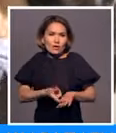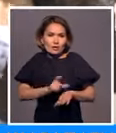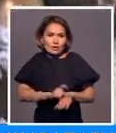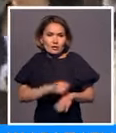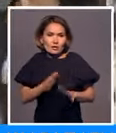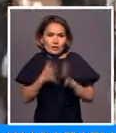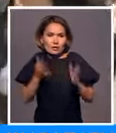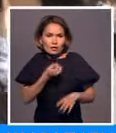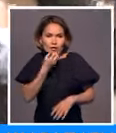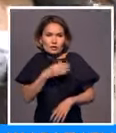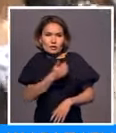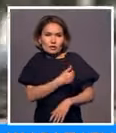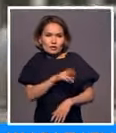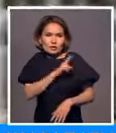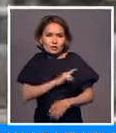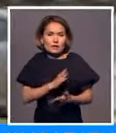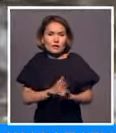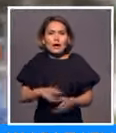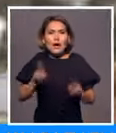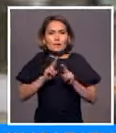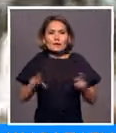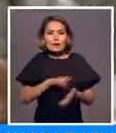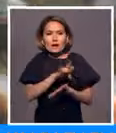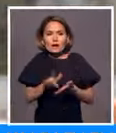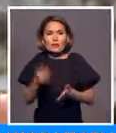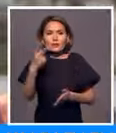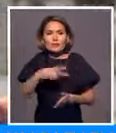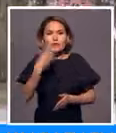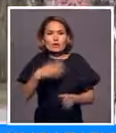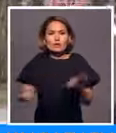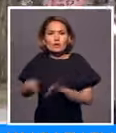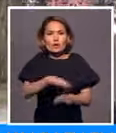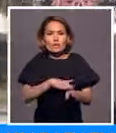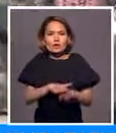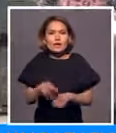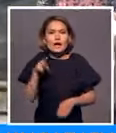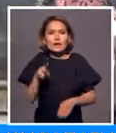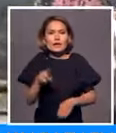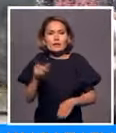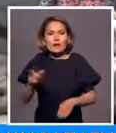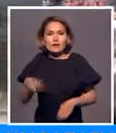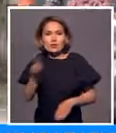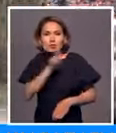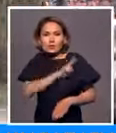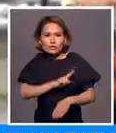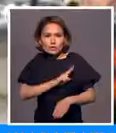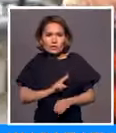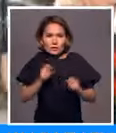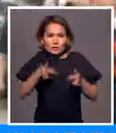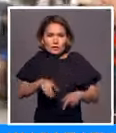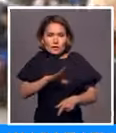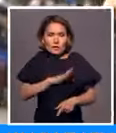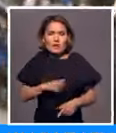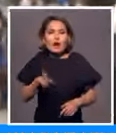қамтудың жол картасы бағдарламасы қолға алынғаннан бері Петропавл қаласында 24 жоба іске асырылып, 2000-ға тарта адам жұмыс тапты. Қазіргі уақытта да кәсіп